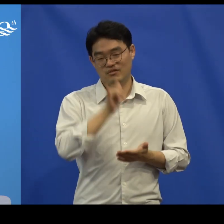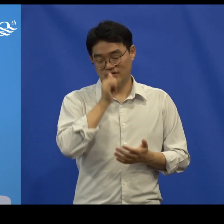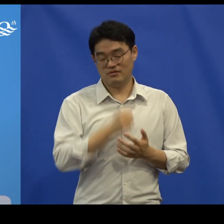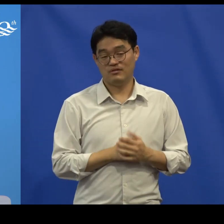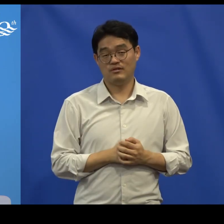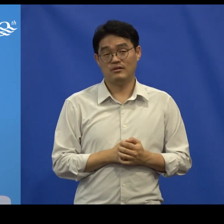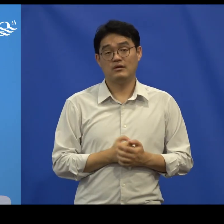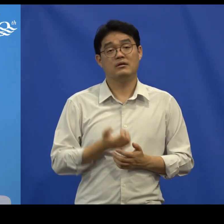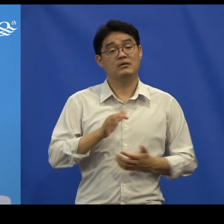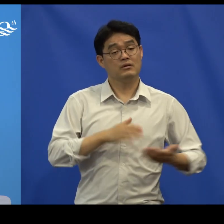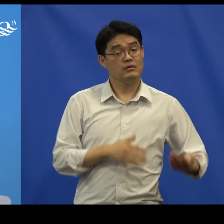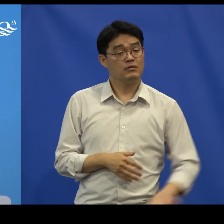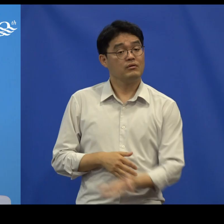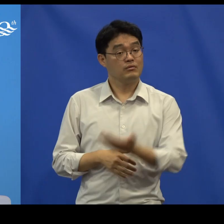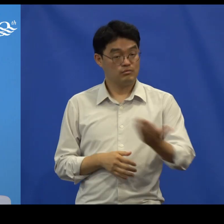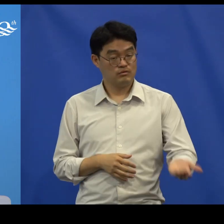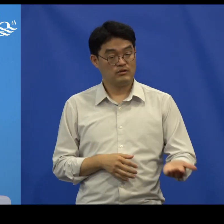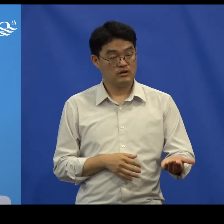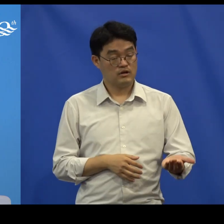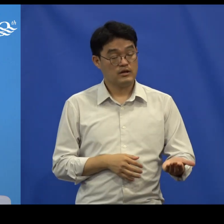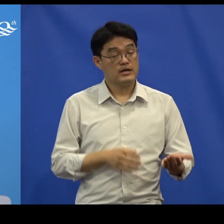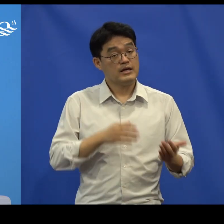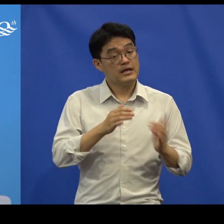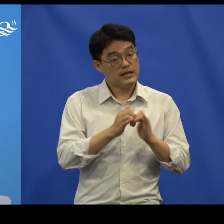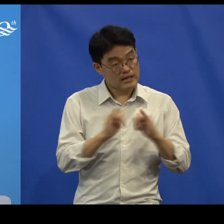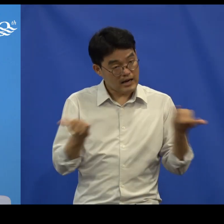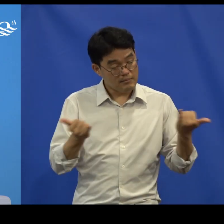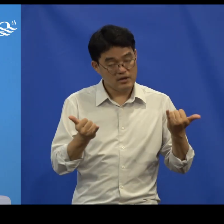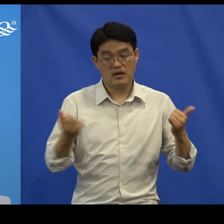인간에게 주어진 시간은 한정되어 있다는 겁니다.